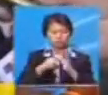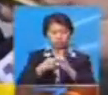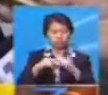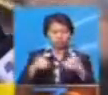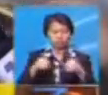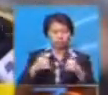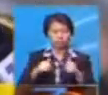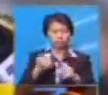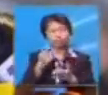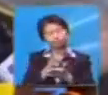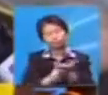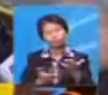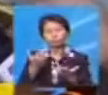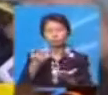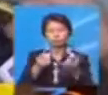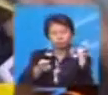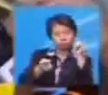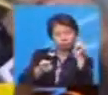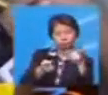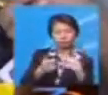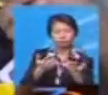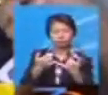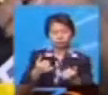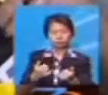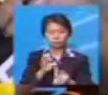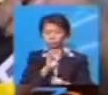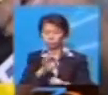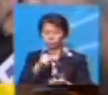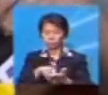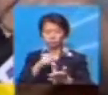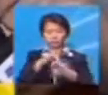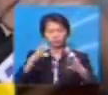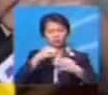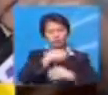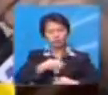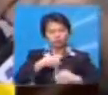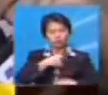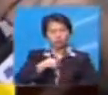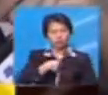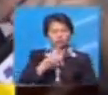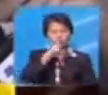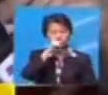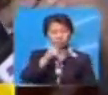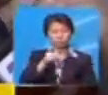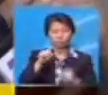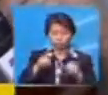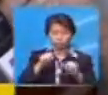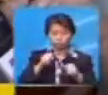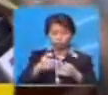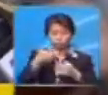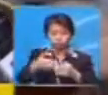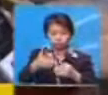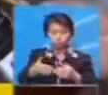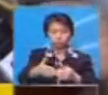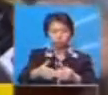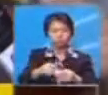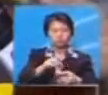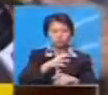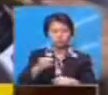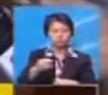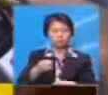couple of tournaments. But to be fair, this is one of the most enjoyable matches. I actually able to move a bit more.